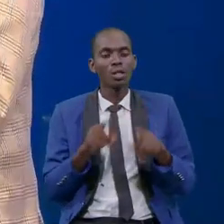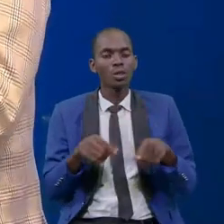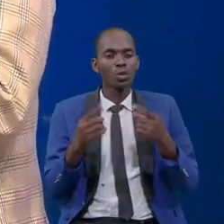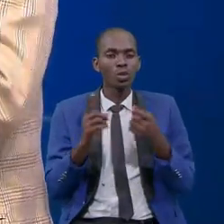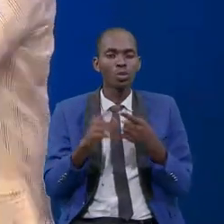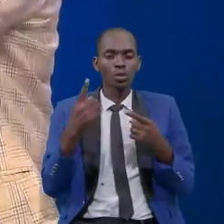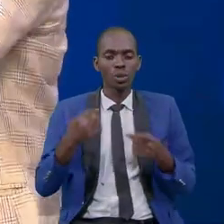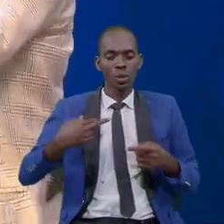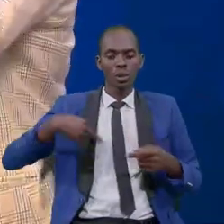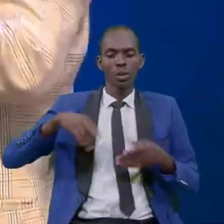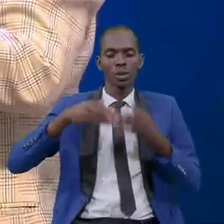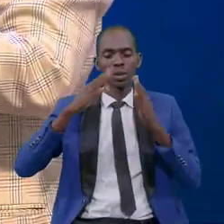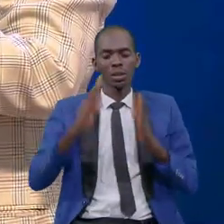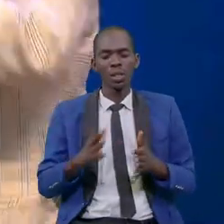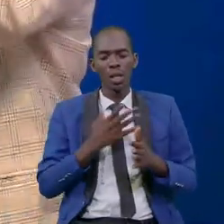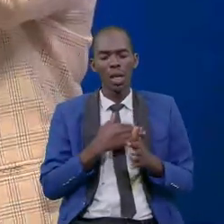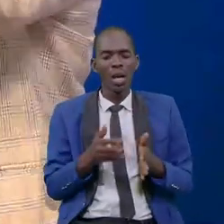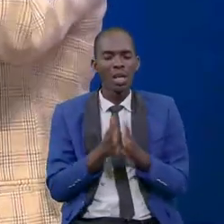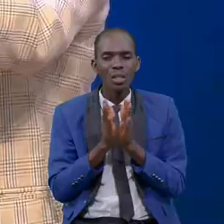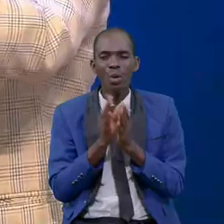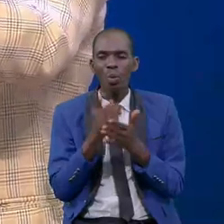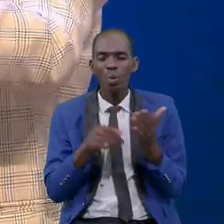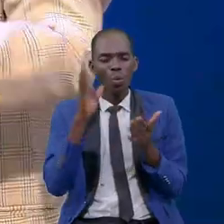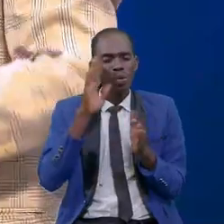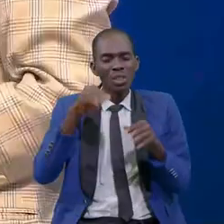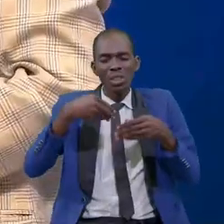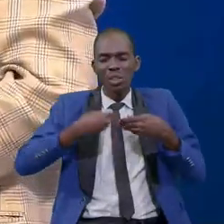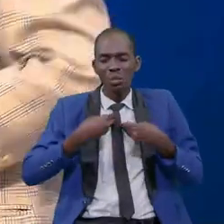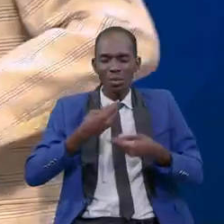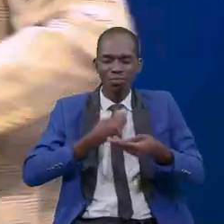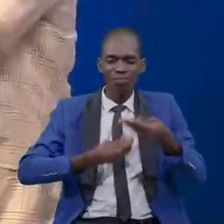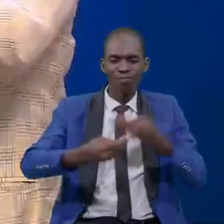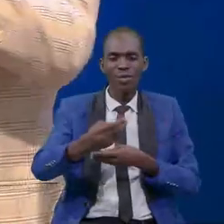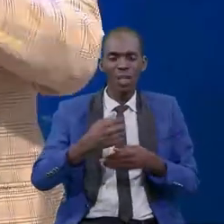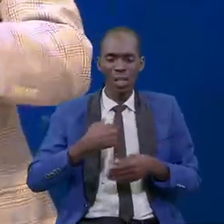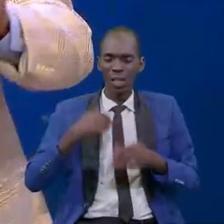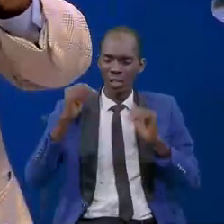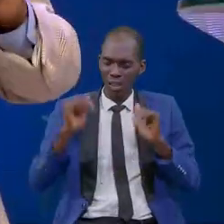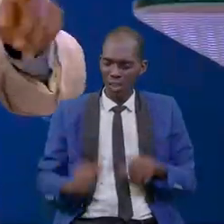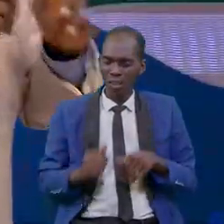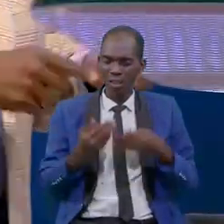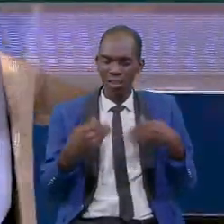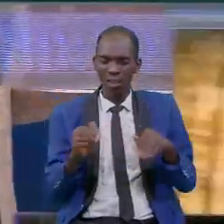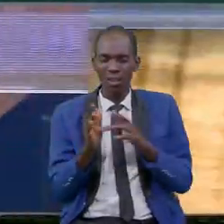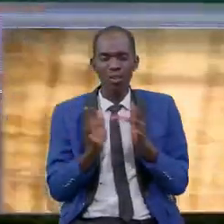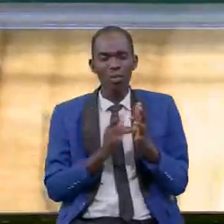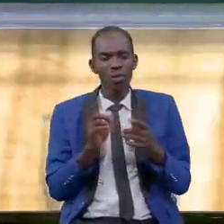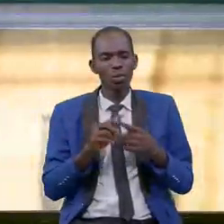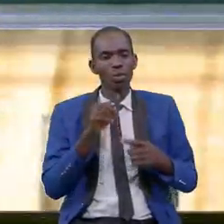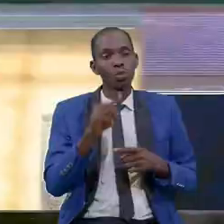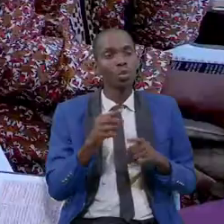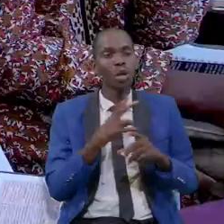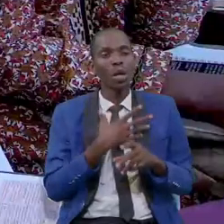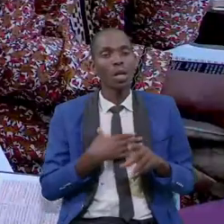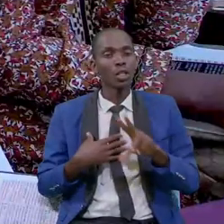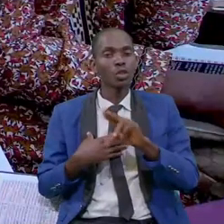l'usage de ses mains. Allez vers les pharisiens et dire que, mais qu'allez-vous me donner? Je vais le trahir. Je vais vous le livrer. Et aucun des